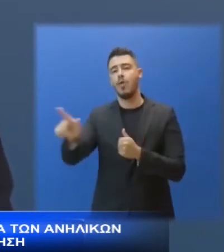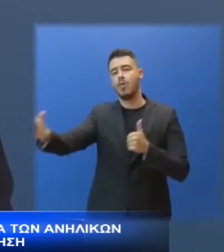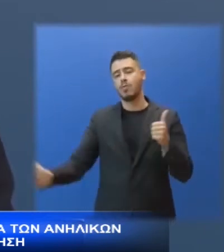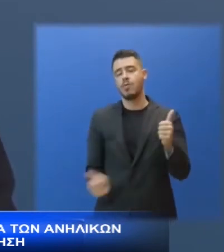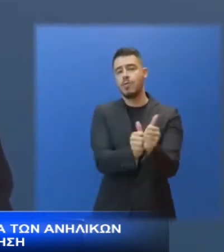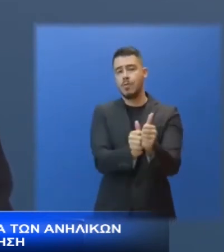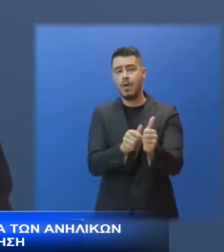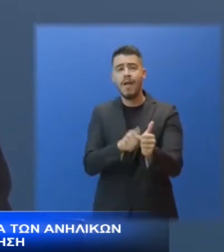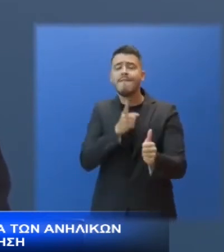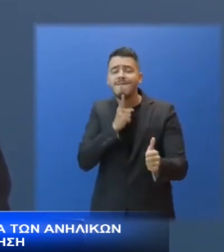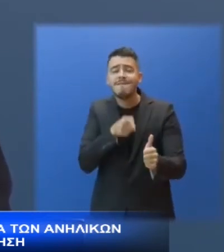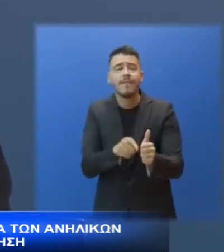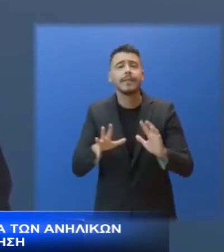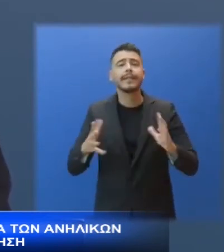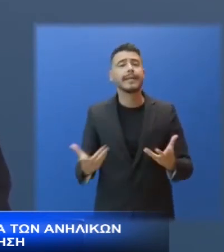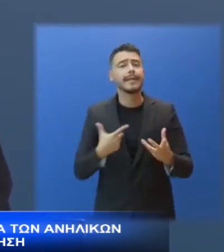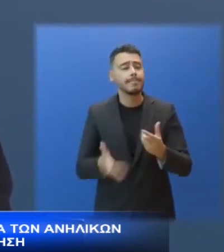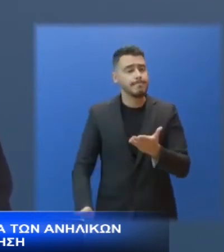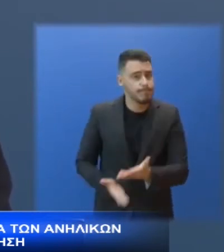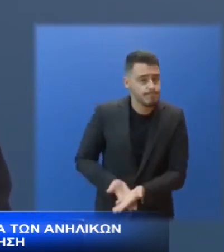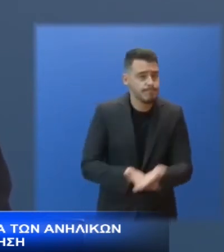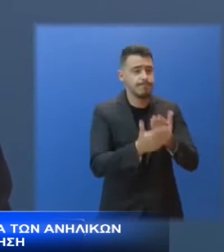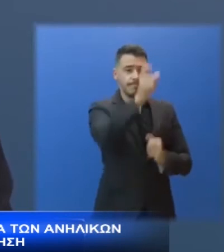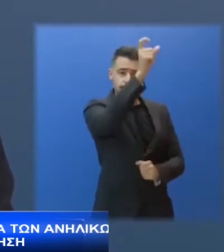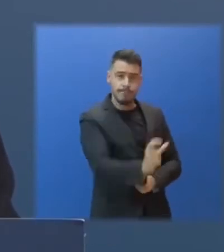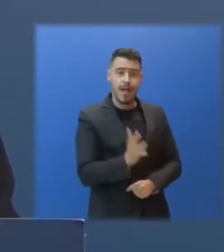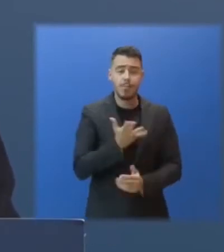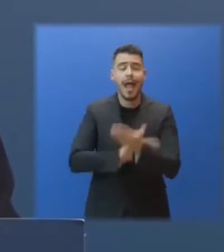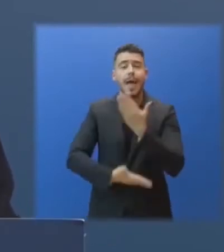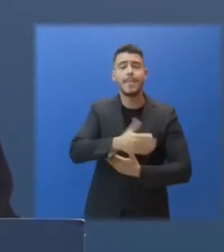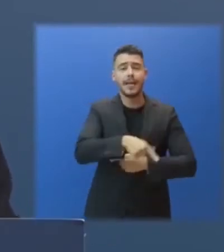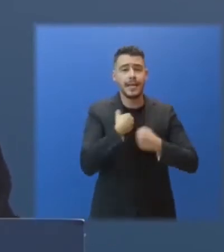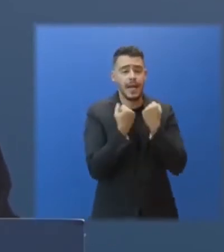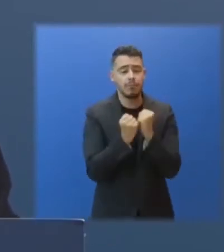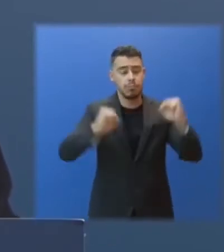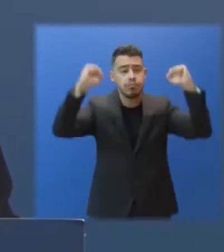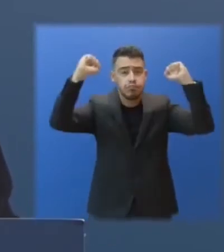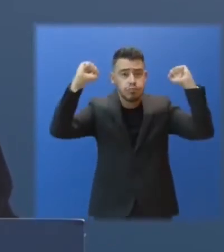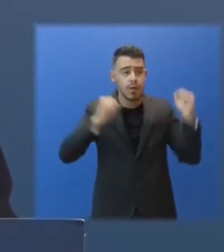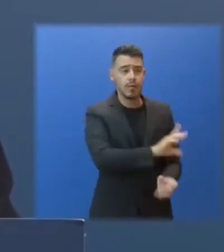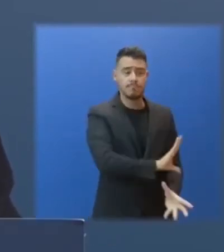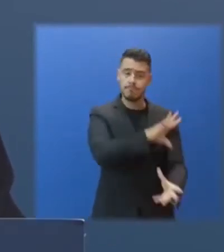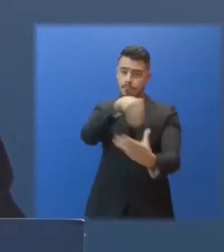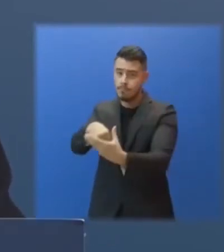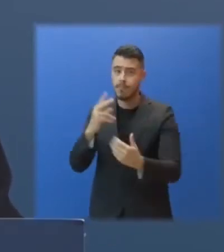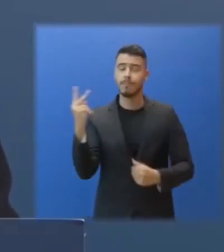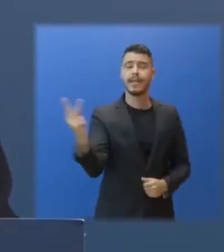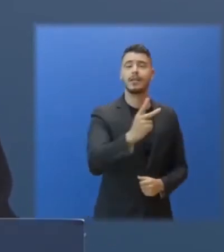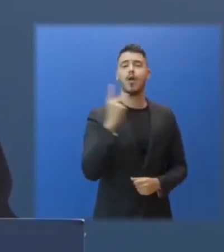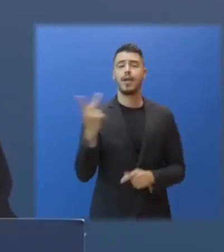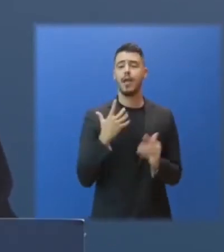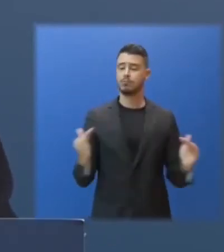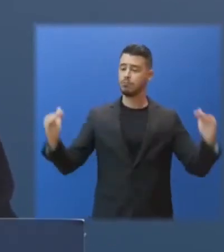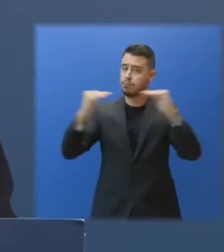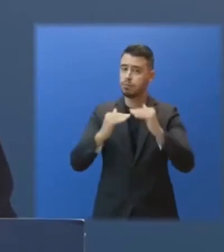μεν ενισχύει την ικανότητα των ατόμων με αναπηρία για ανεξάρτητη διαβίωση και ισότιμη συμμετοχή στην κοινωνία, ως εργαζόμενοι και ως